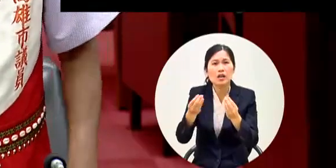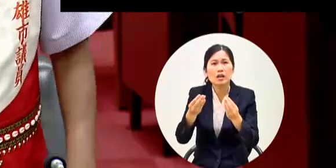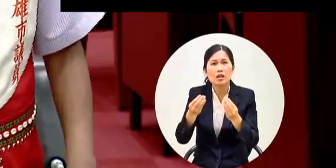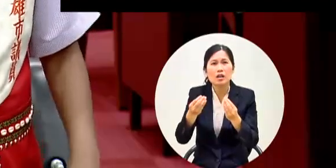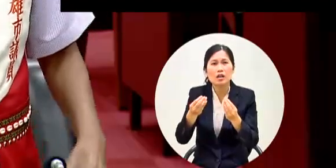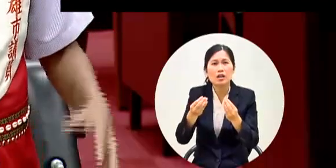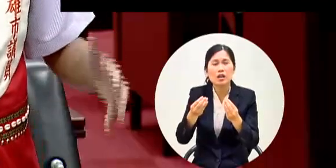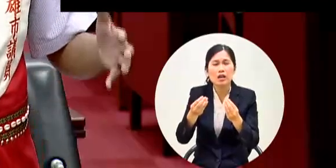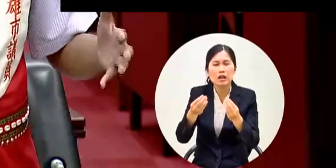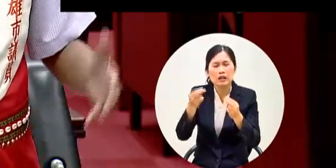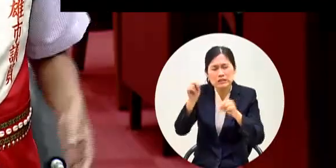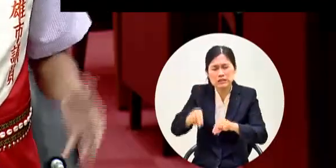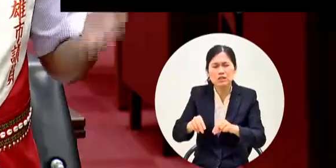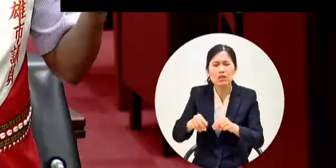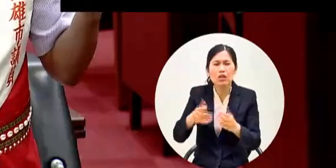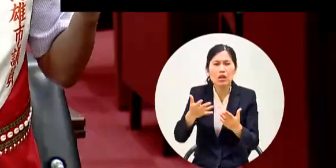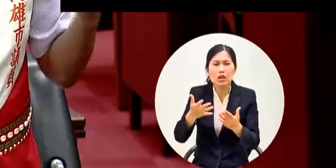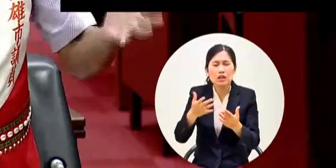研究